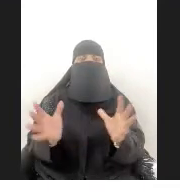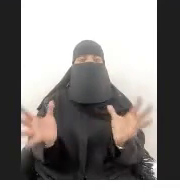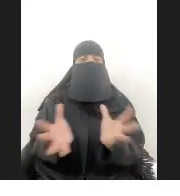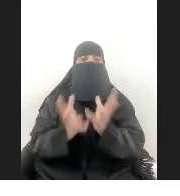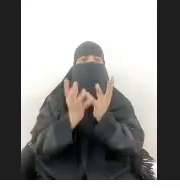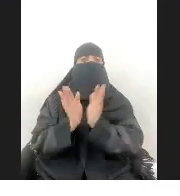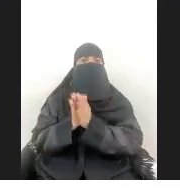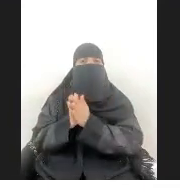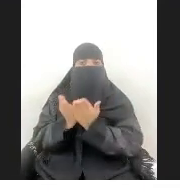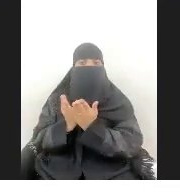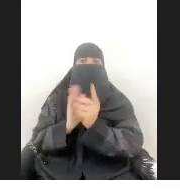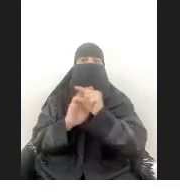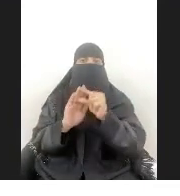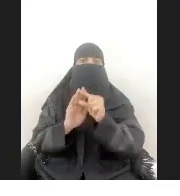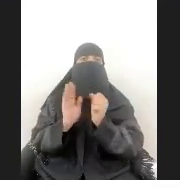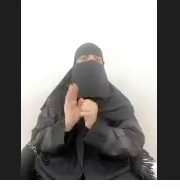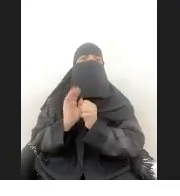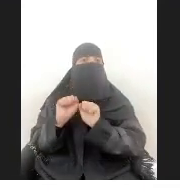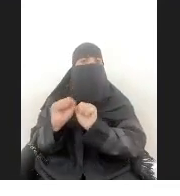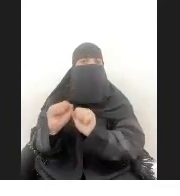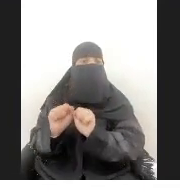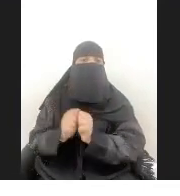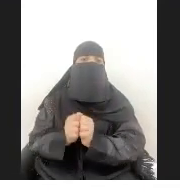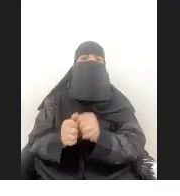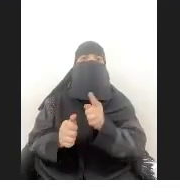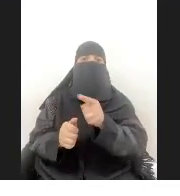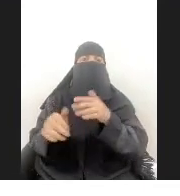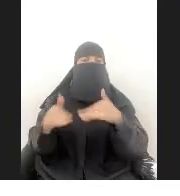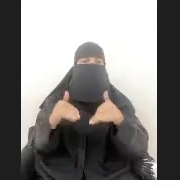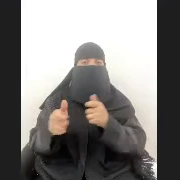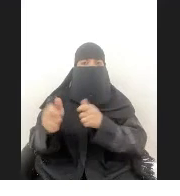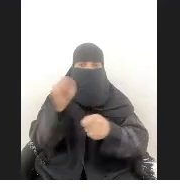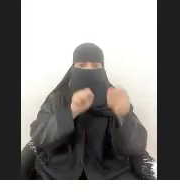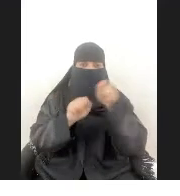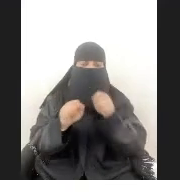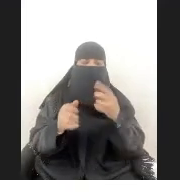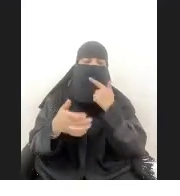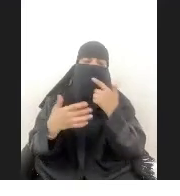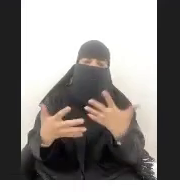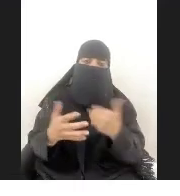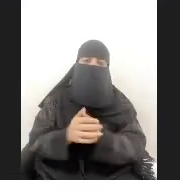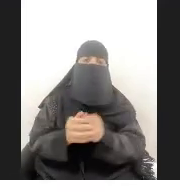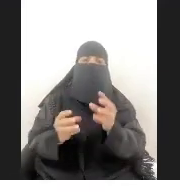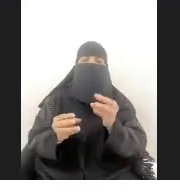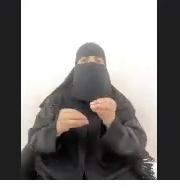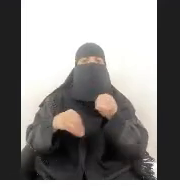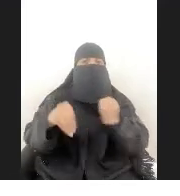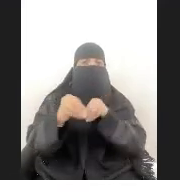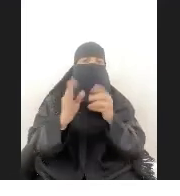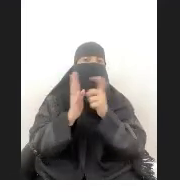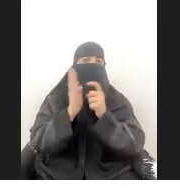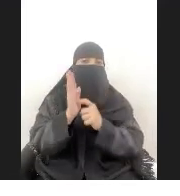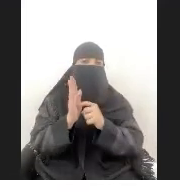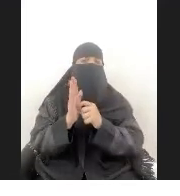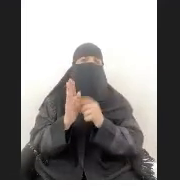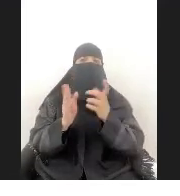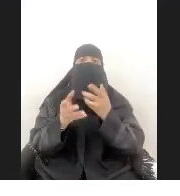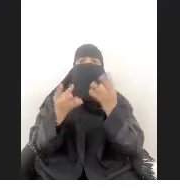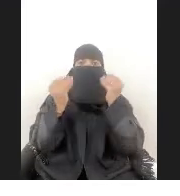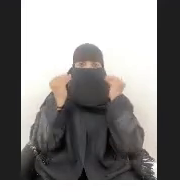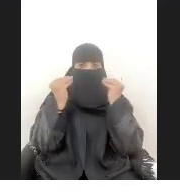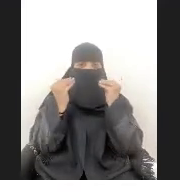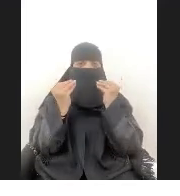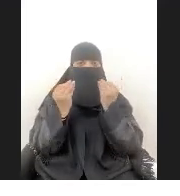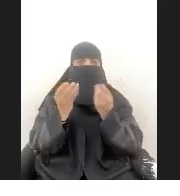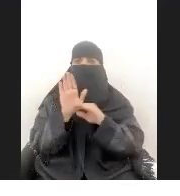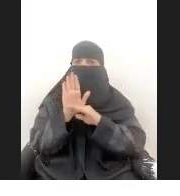ذكرنا، عشان كذا هي طريقة تصميمها ترى سهلة. يعني أنا ممكن أنظم المحتوى وممكن أعمل فيديو عن طريق الباوربوينت أو عن طريق أو حتى